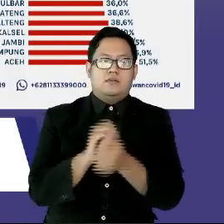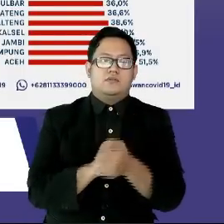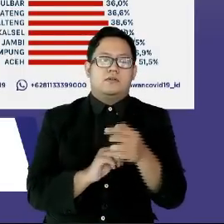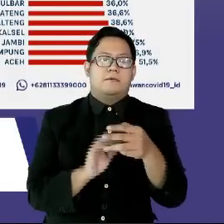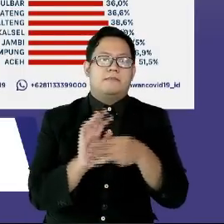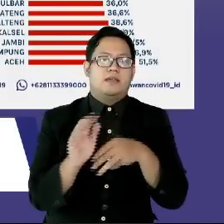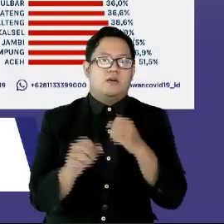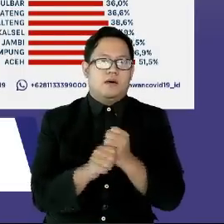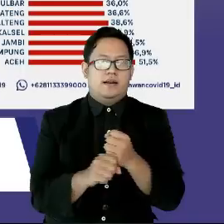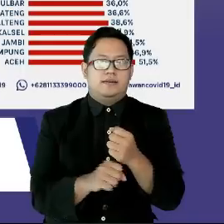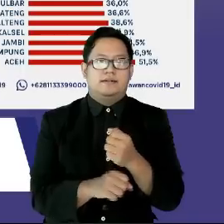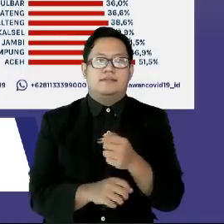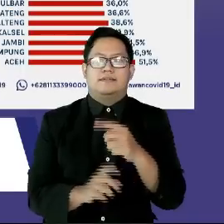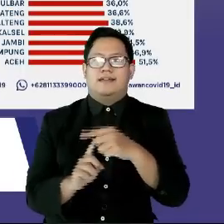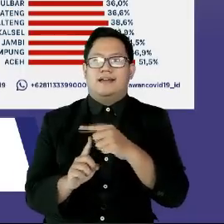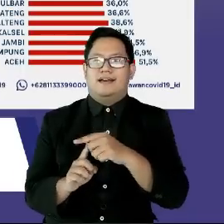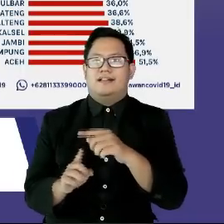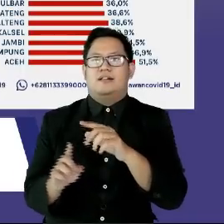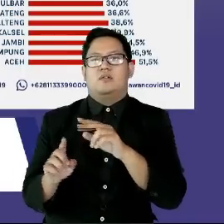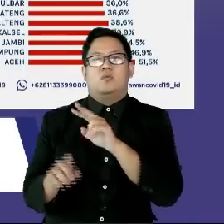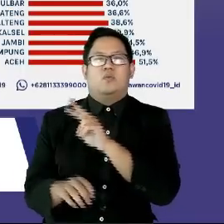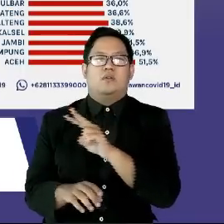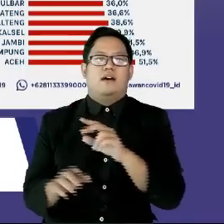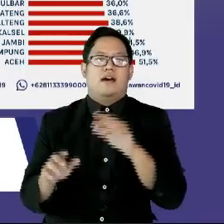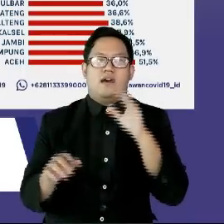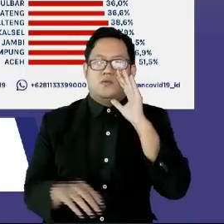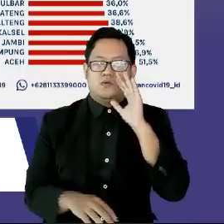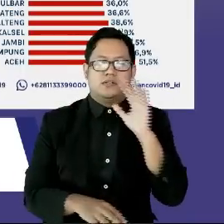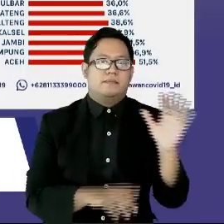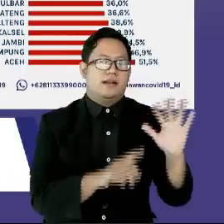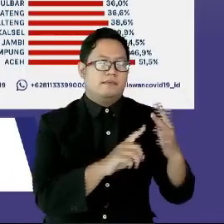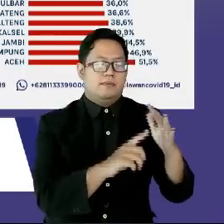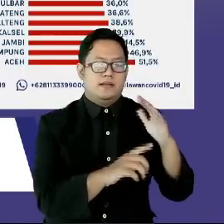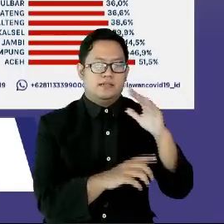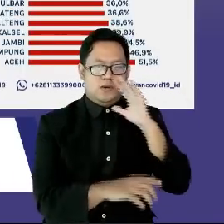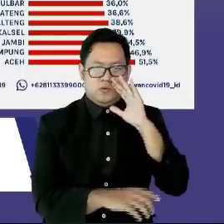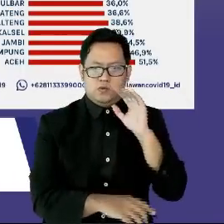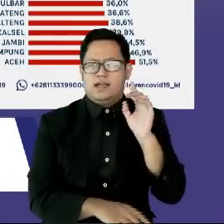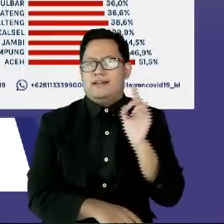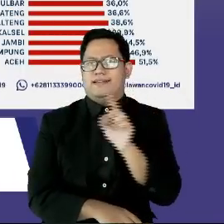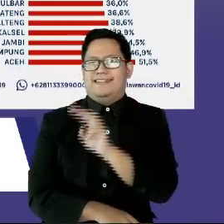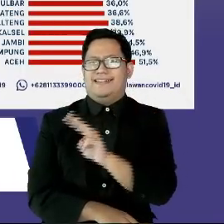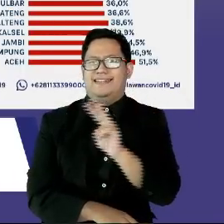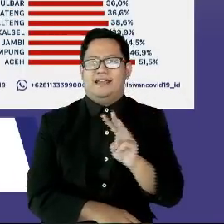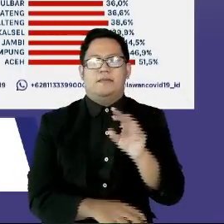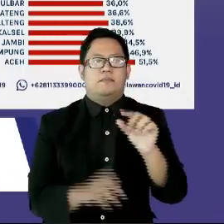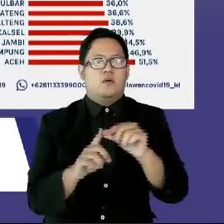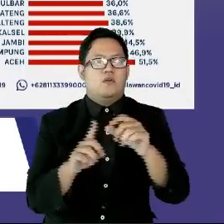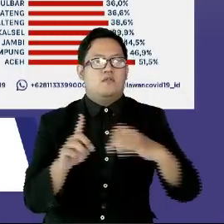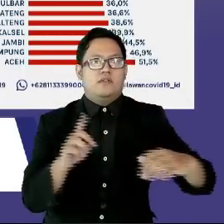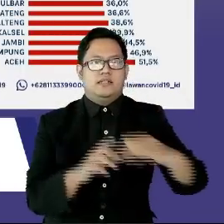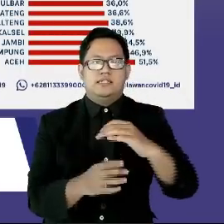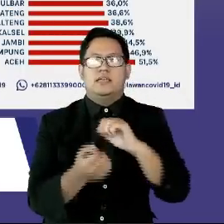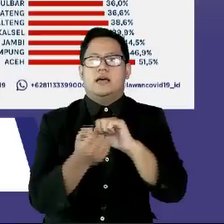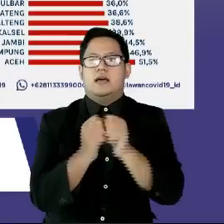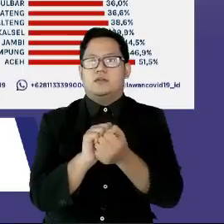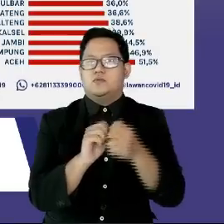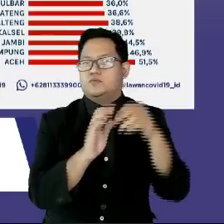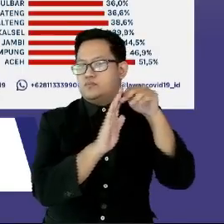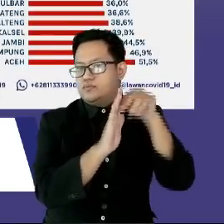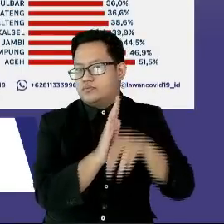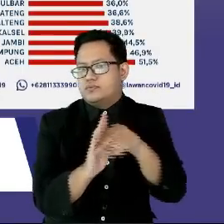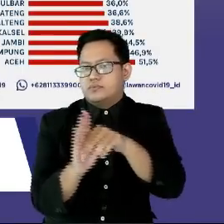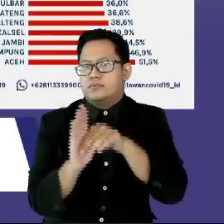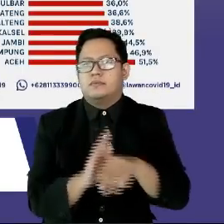tanggal 22 Agustus dan 15 Agustus, maka sebanyak 33 provinsi telah menunjukkan penurunan jumlah kasus.